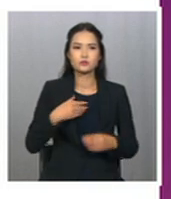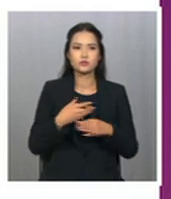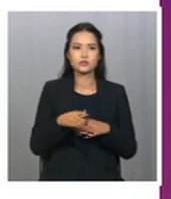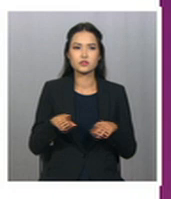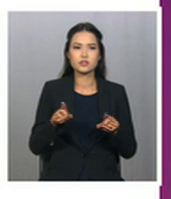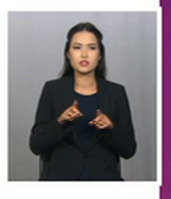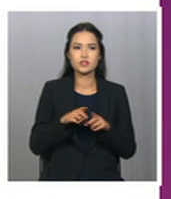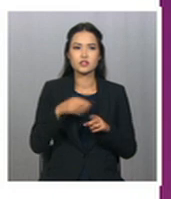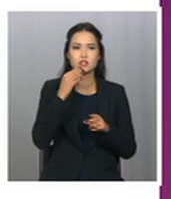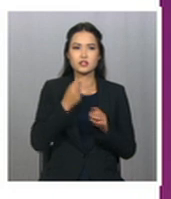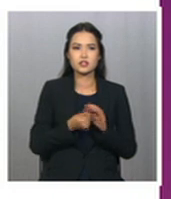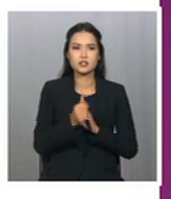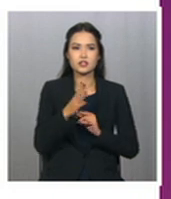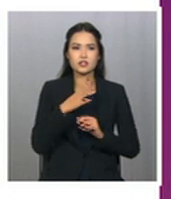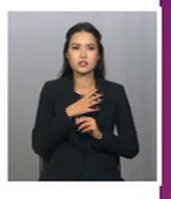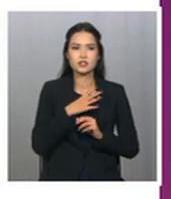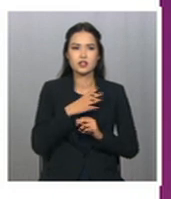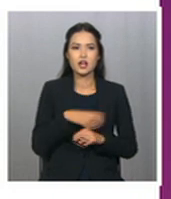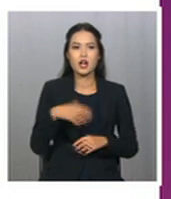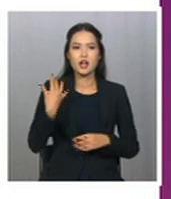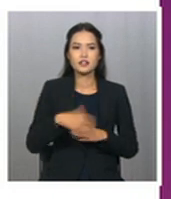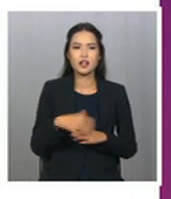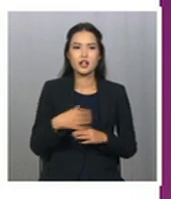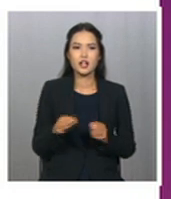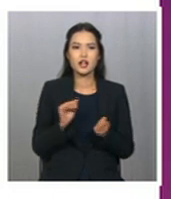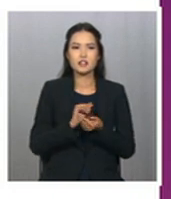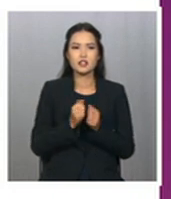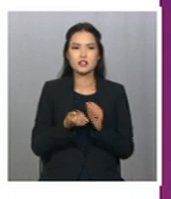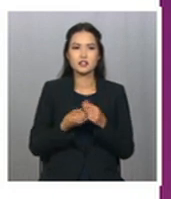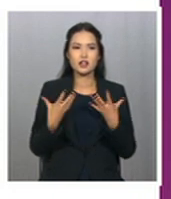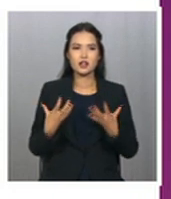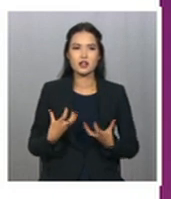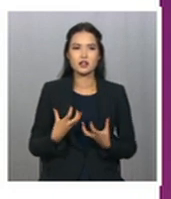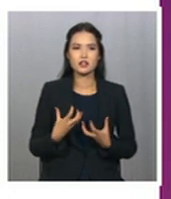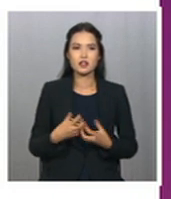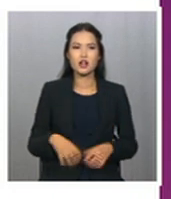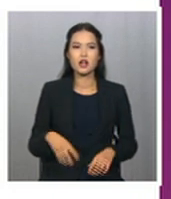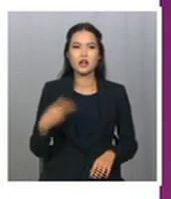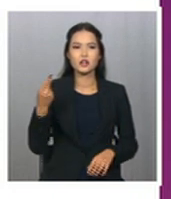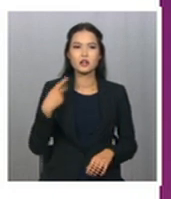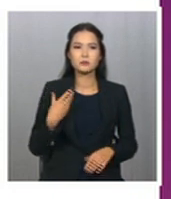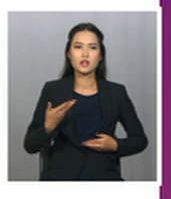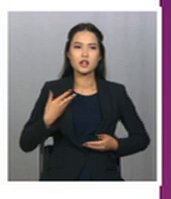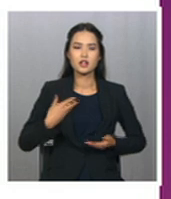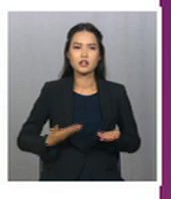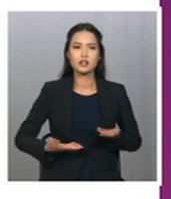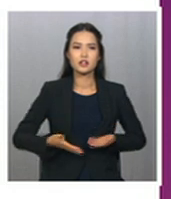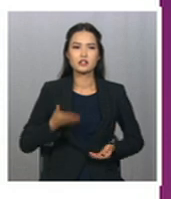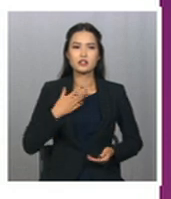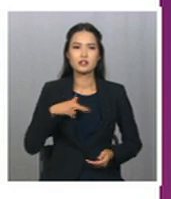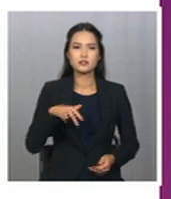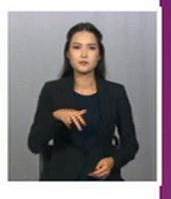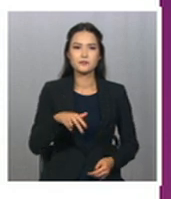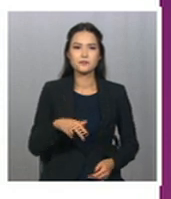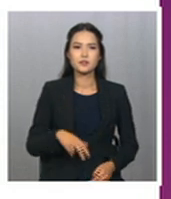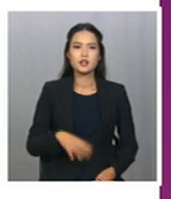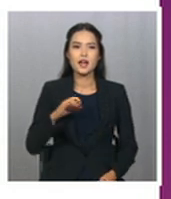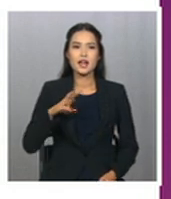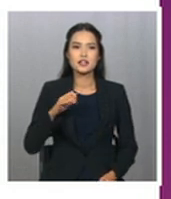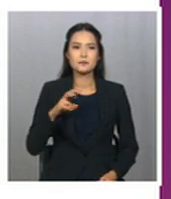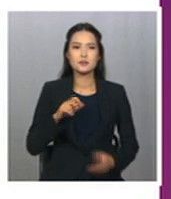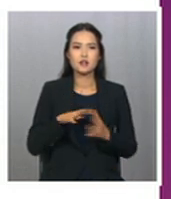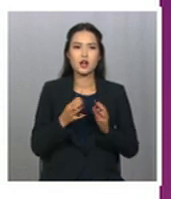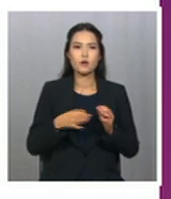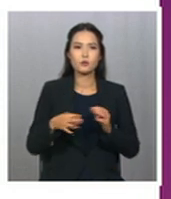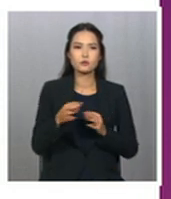жата бастаған еді. Дала тастай қараңғы. Екеуміз аяңдап келеміз. Есімбектің